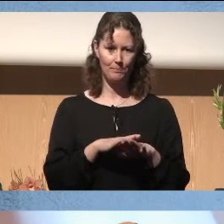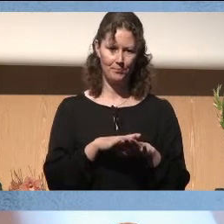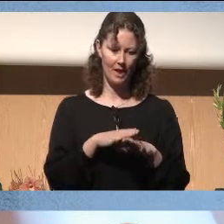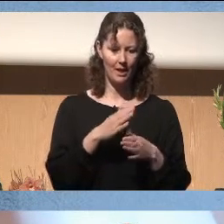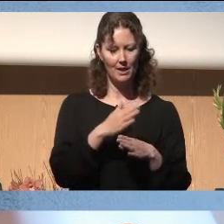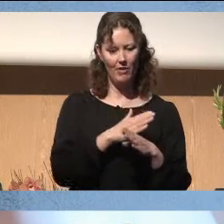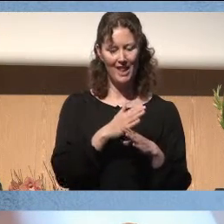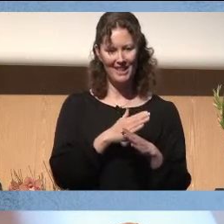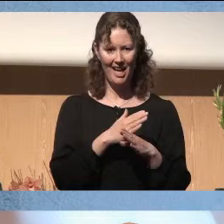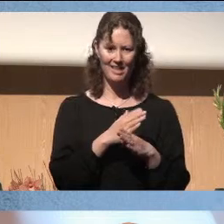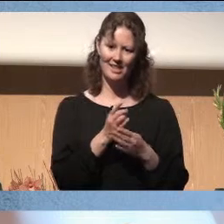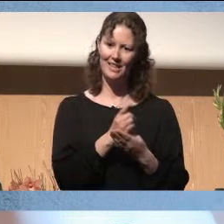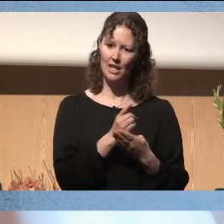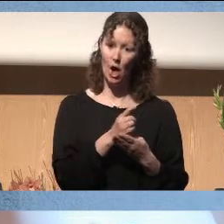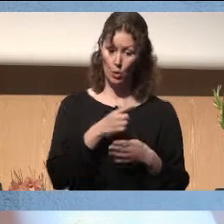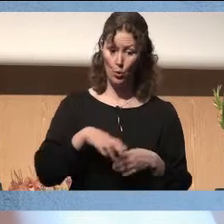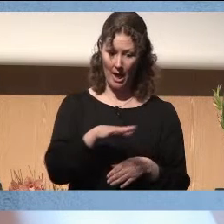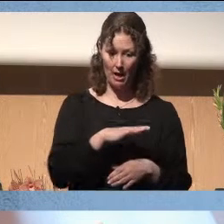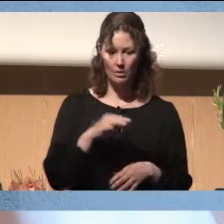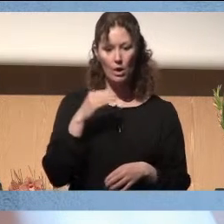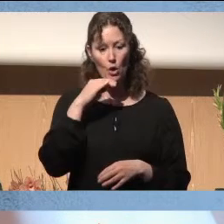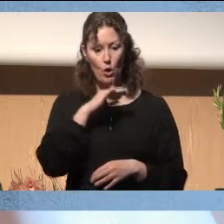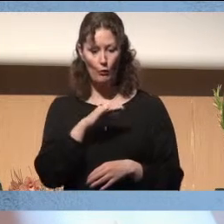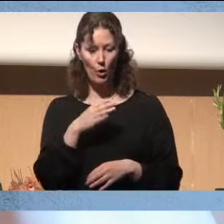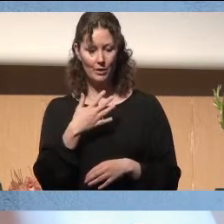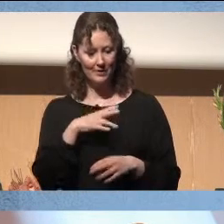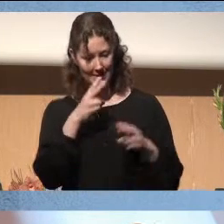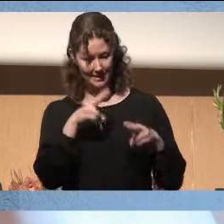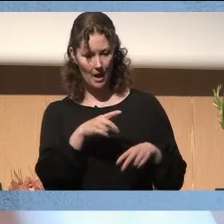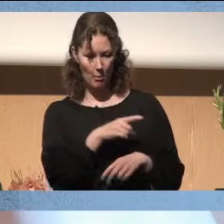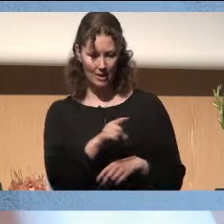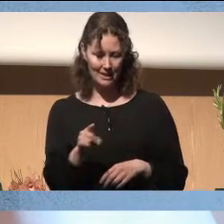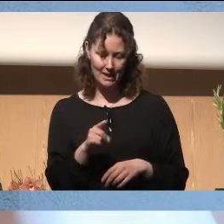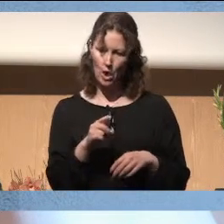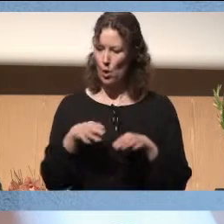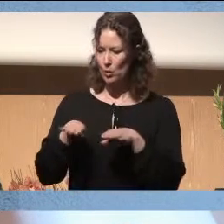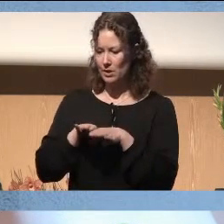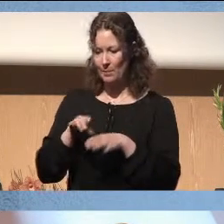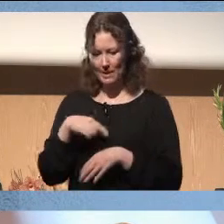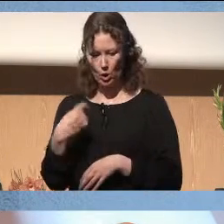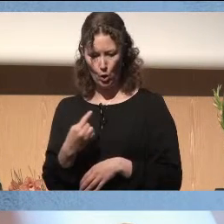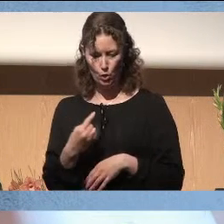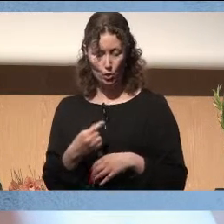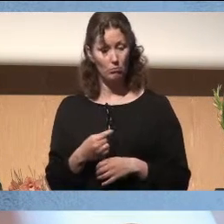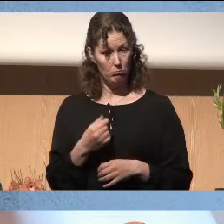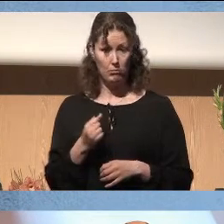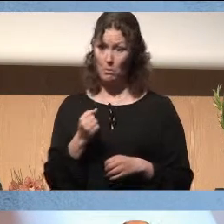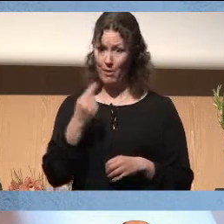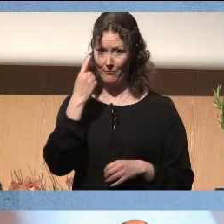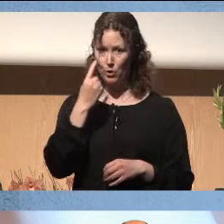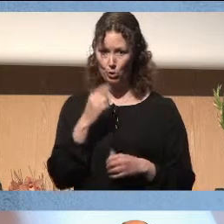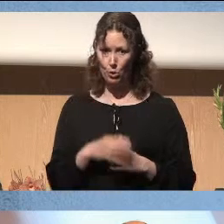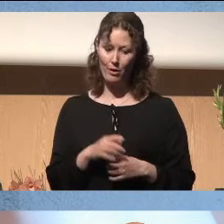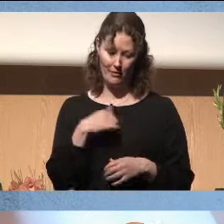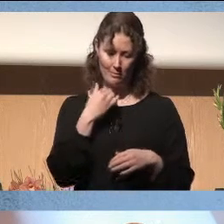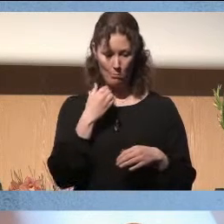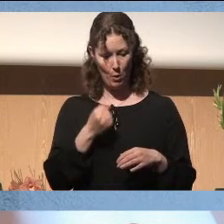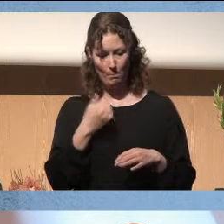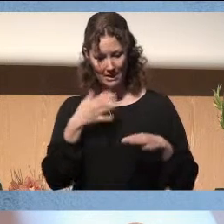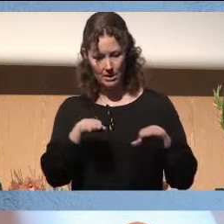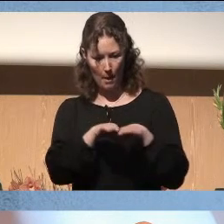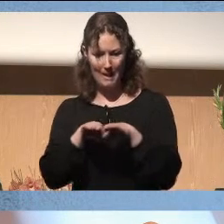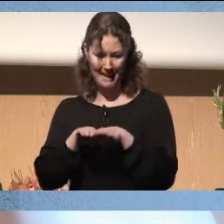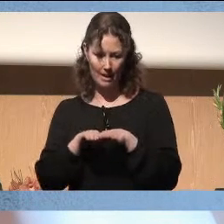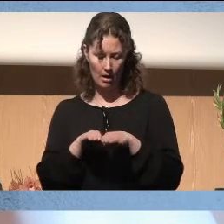kvalitetsindikatoren her i landet. Folk kommer til å se på disse og sammenligne oss. Det må vi bare forstå. Vi vil bli sammenlignet.